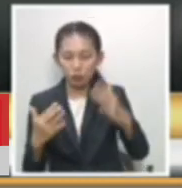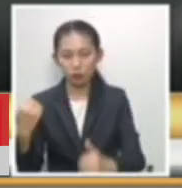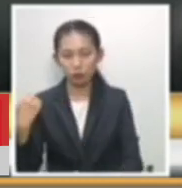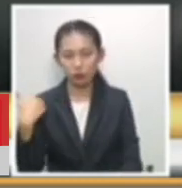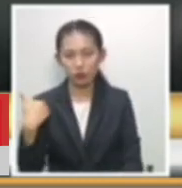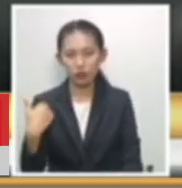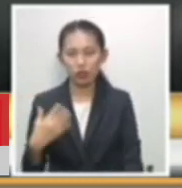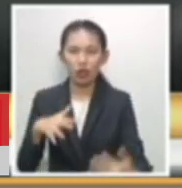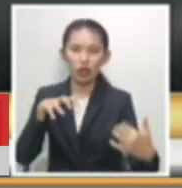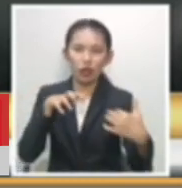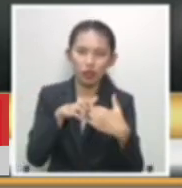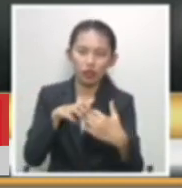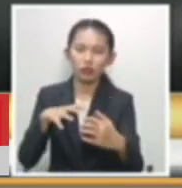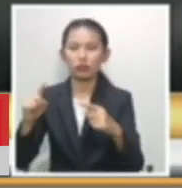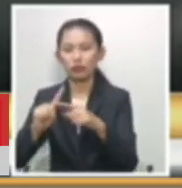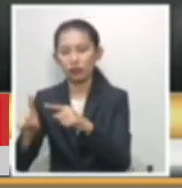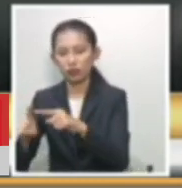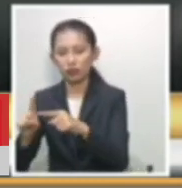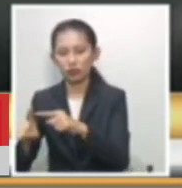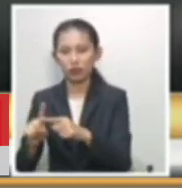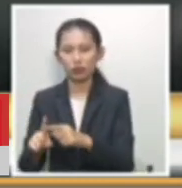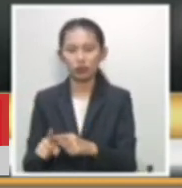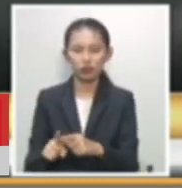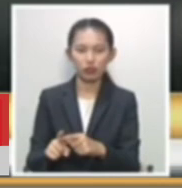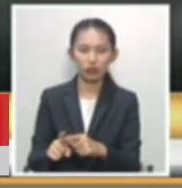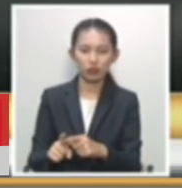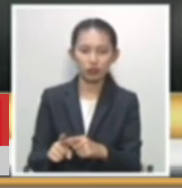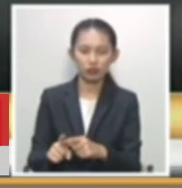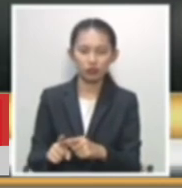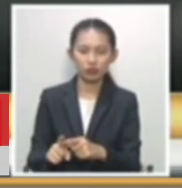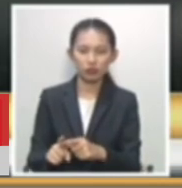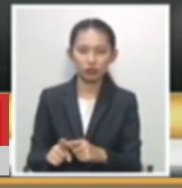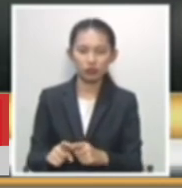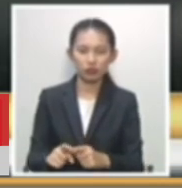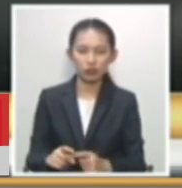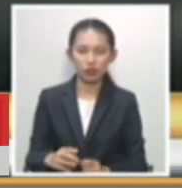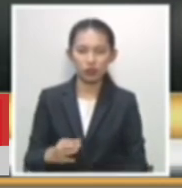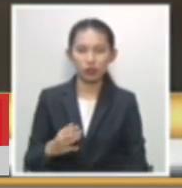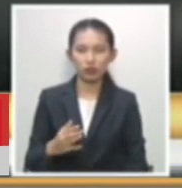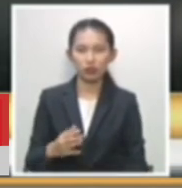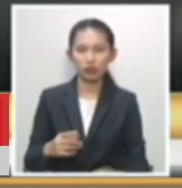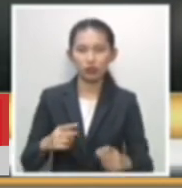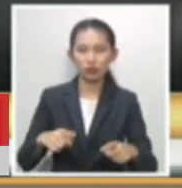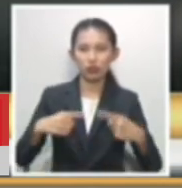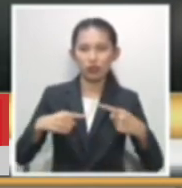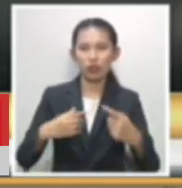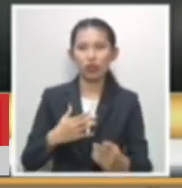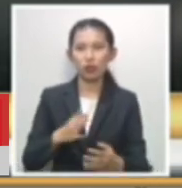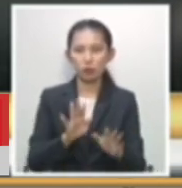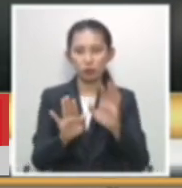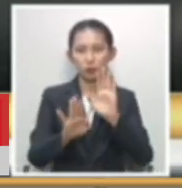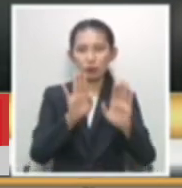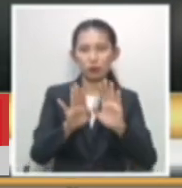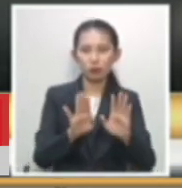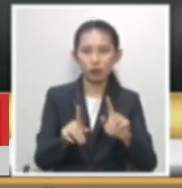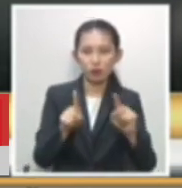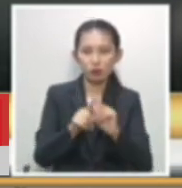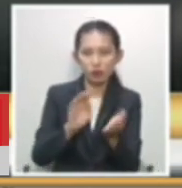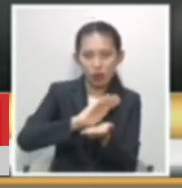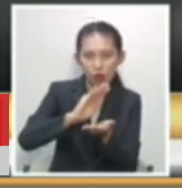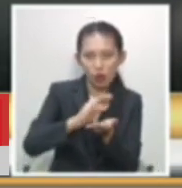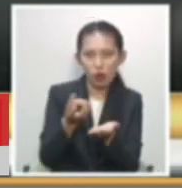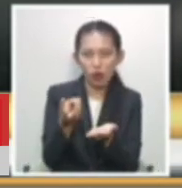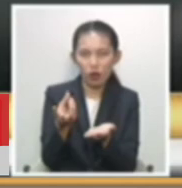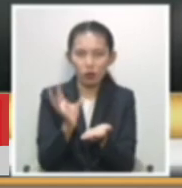ติเหตุต่างๆที่เกิดขึ้นไม่ใช่ว่าท่านจะเลี้ยงข้าวเหนียวมะม่วงแล้วเขาจะกลับมานะคะเพราะ